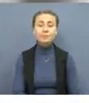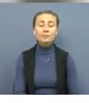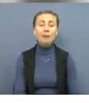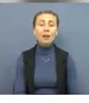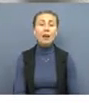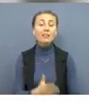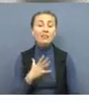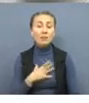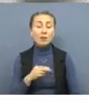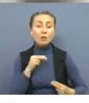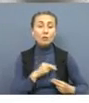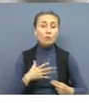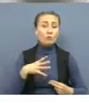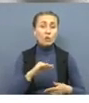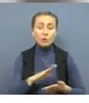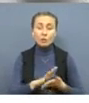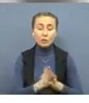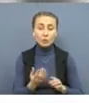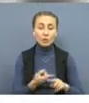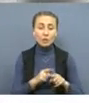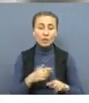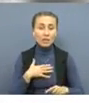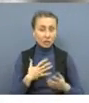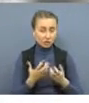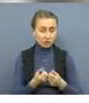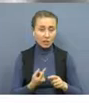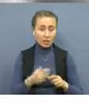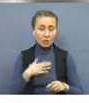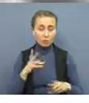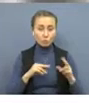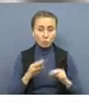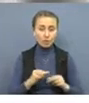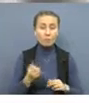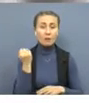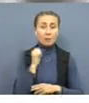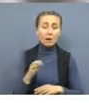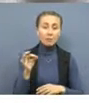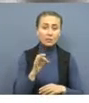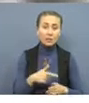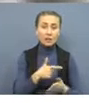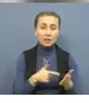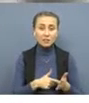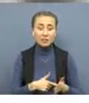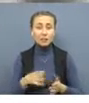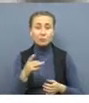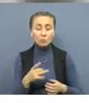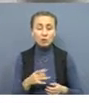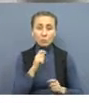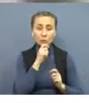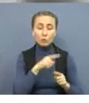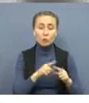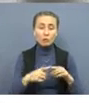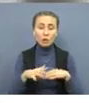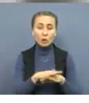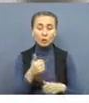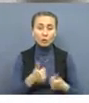Терпение и труд – все перетрут, я так считаю. Мои ученики – победители городских, областных, республиканских олимпиад, призеры международных конкурсов. В